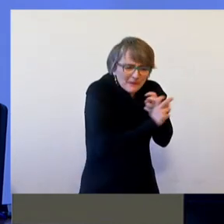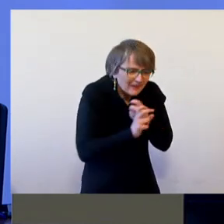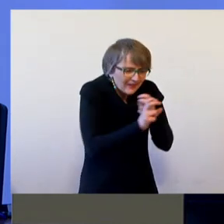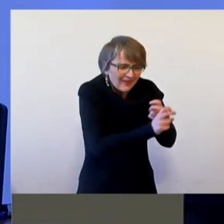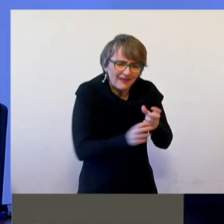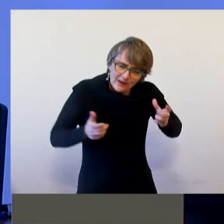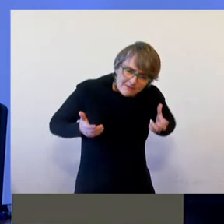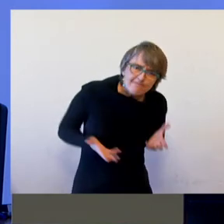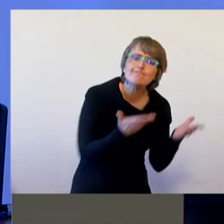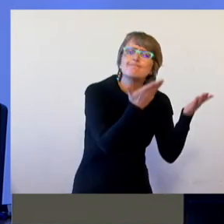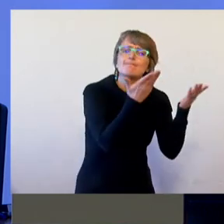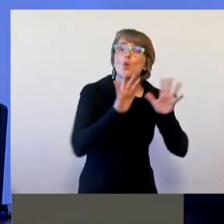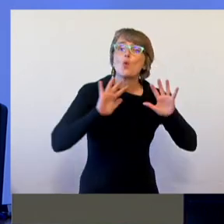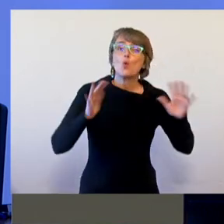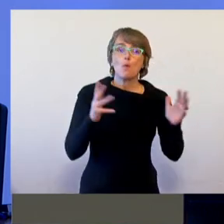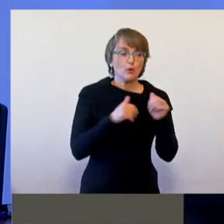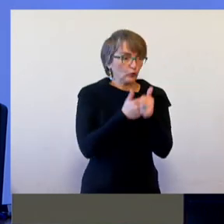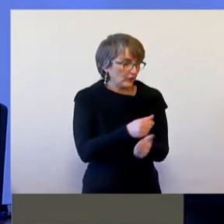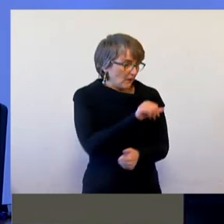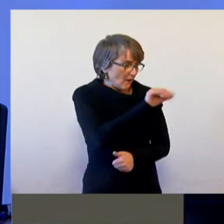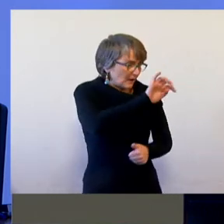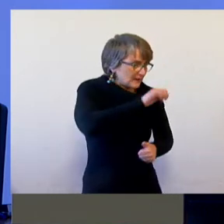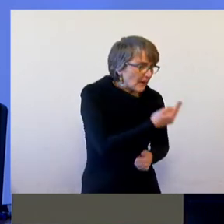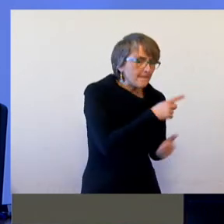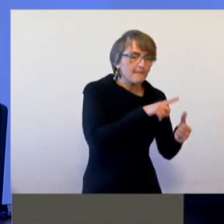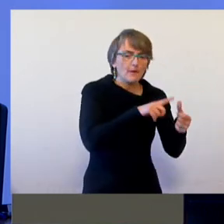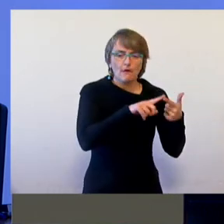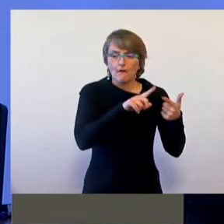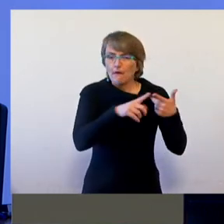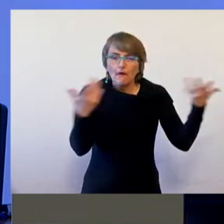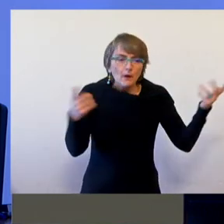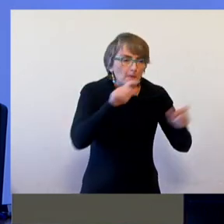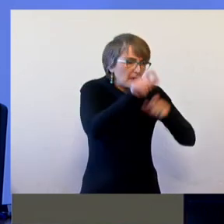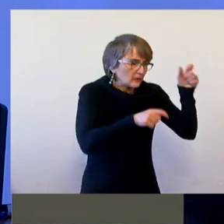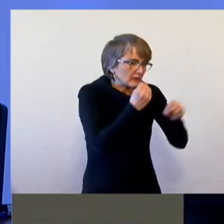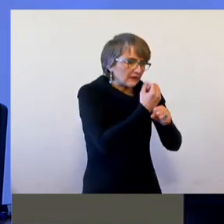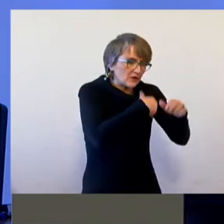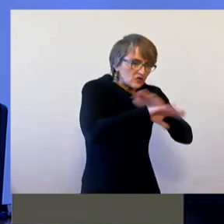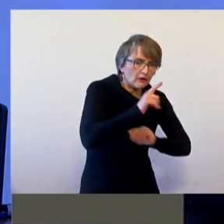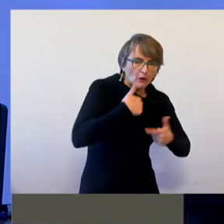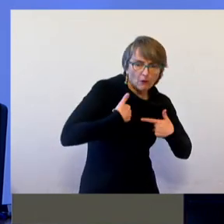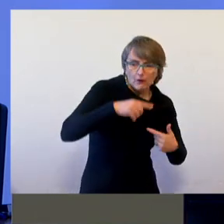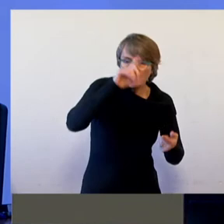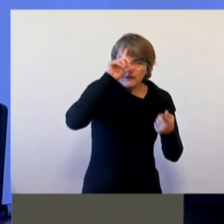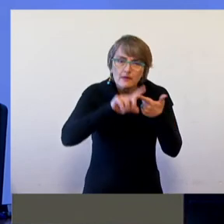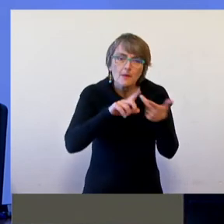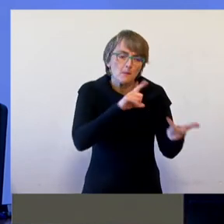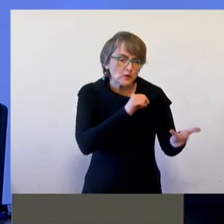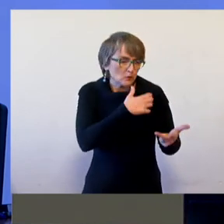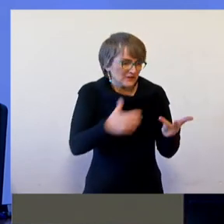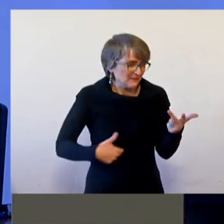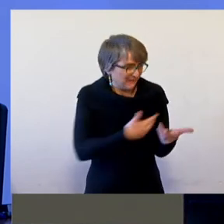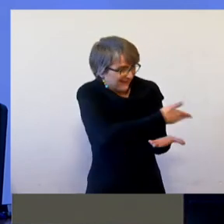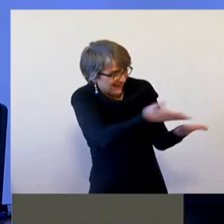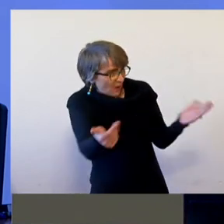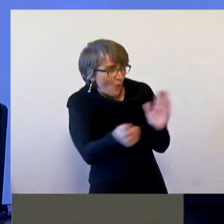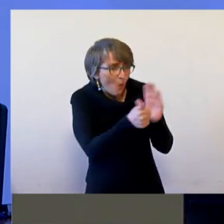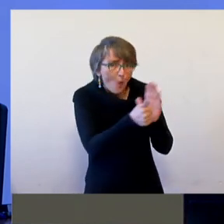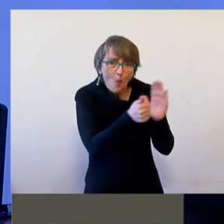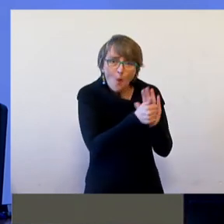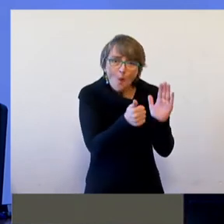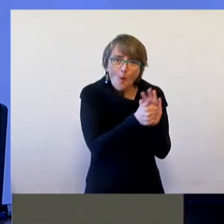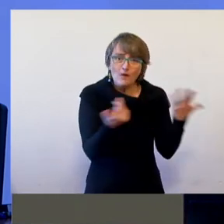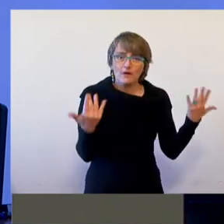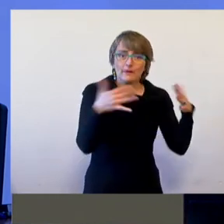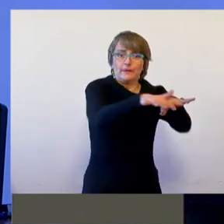devons au travers de nos ATSEM, au travers de nos ETAPS, au travers de nos policiers municipaux, etc. Parce que nous